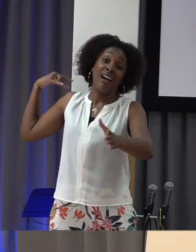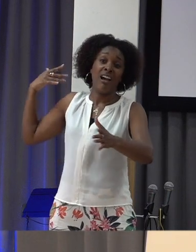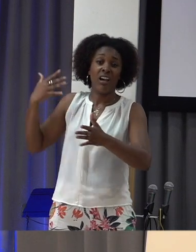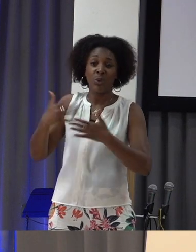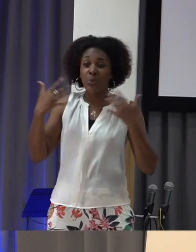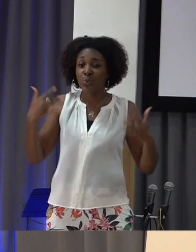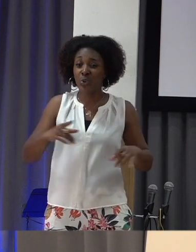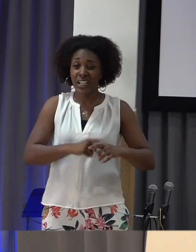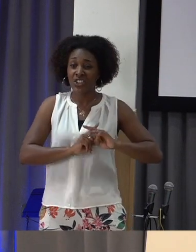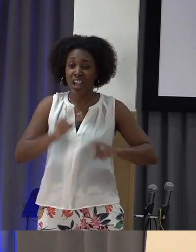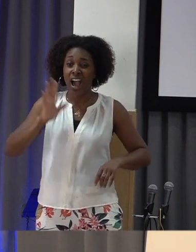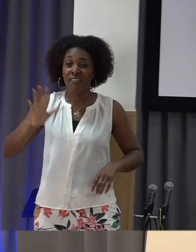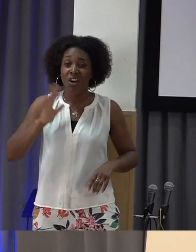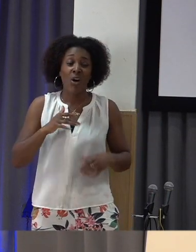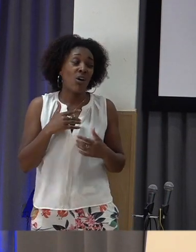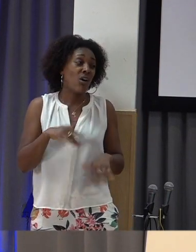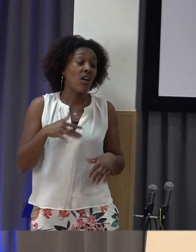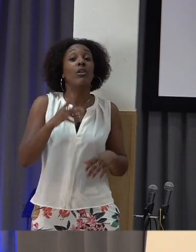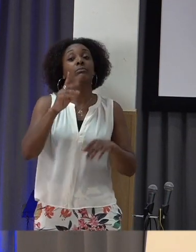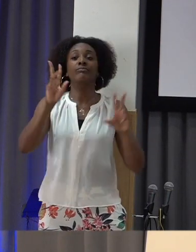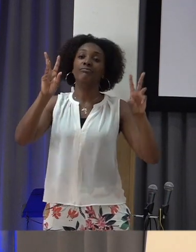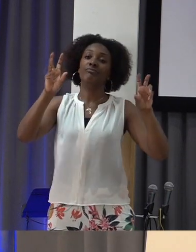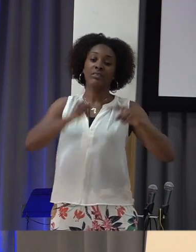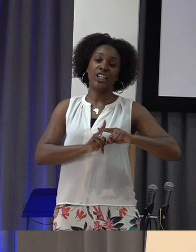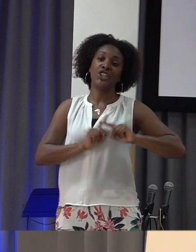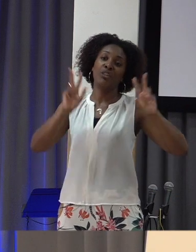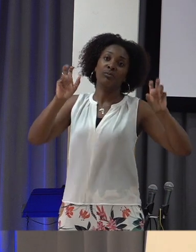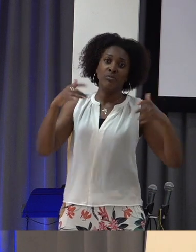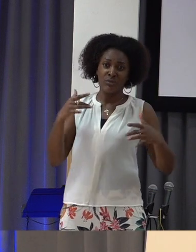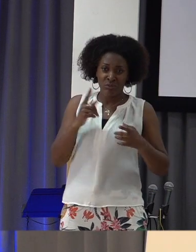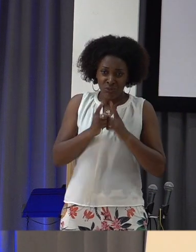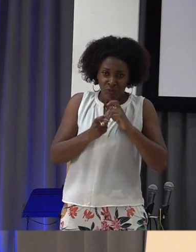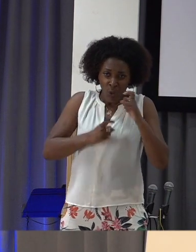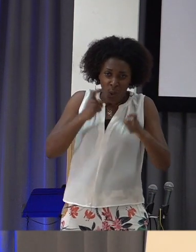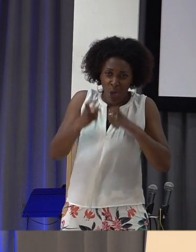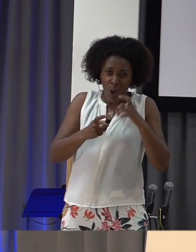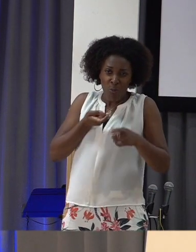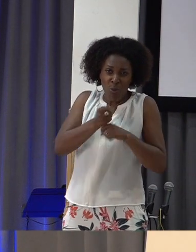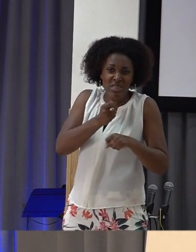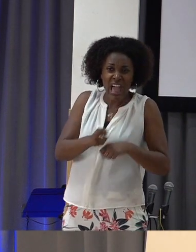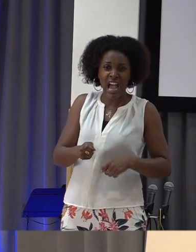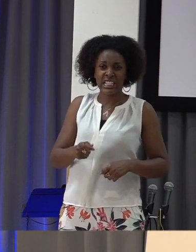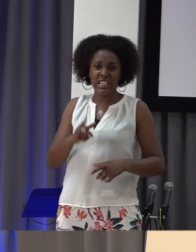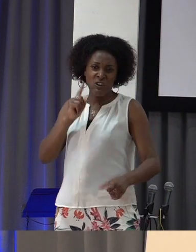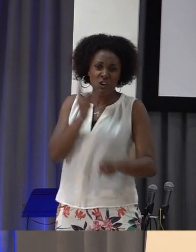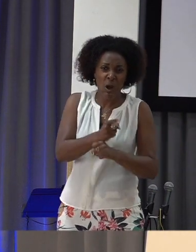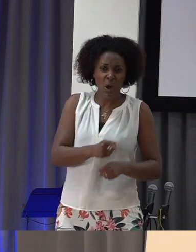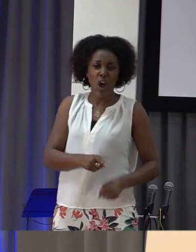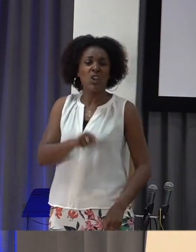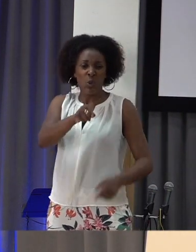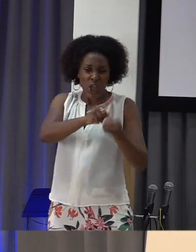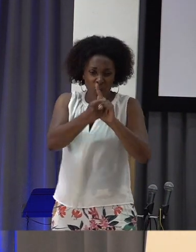les chrétiens, de nom évidemment, mais ont eu recours à la violence, à la menace, à tous les moyens à